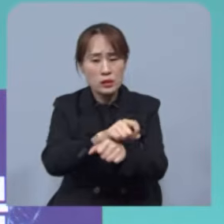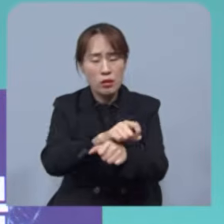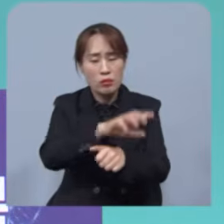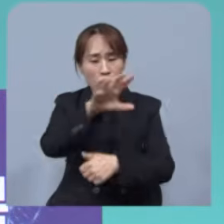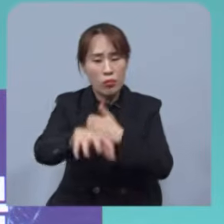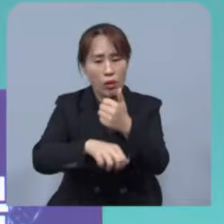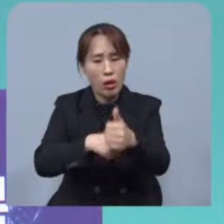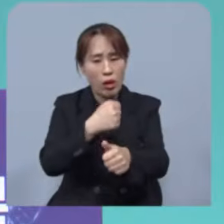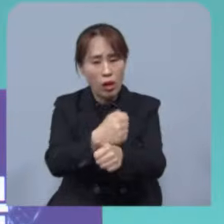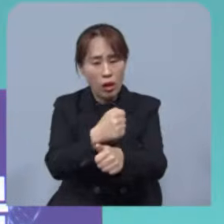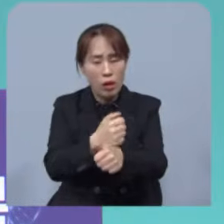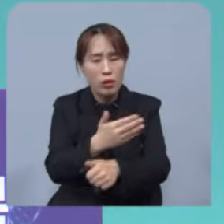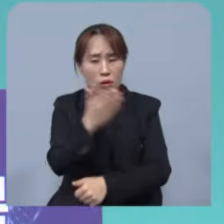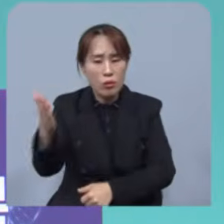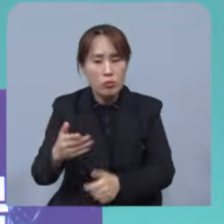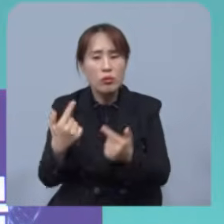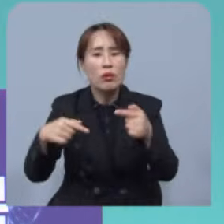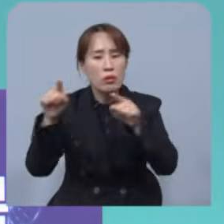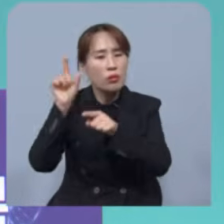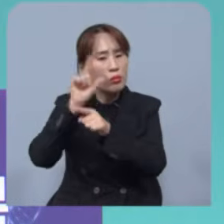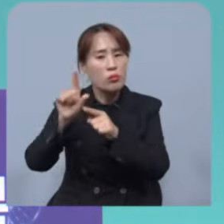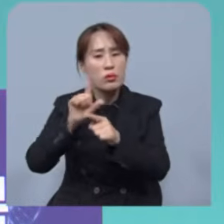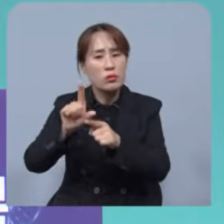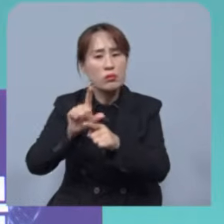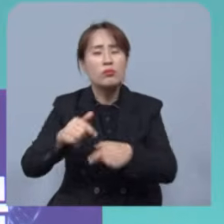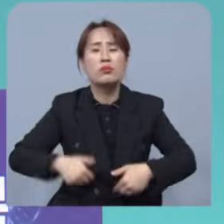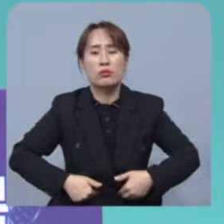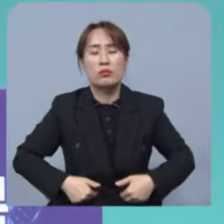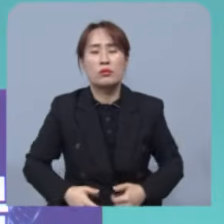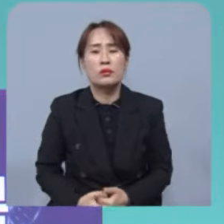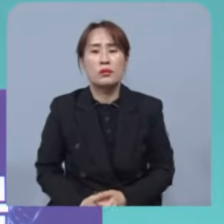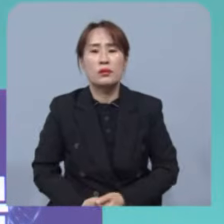볼 거냐는 여러분도 한번 고민을 해보셔야 될 것 같아요.